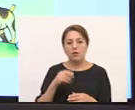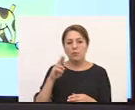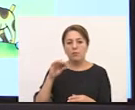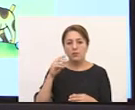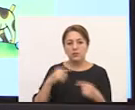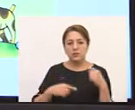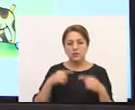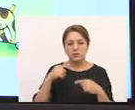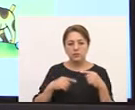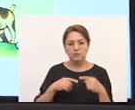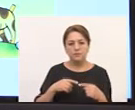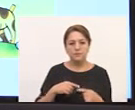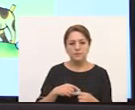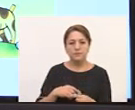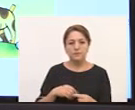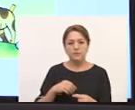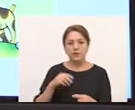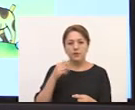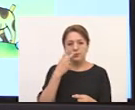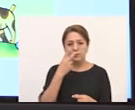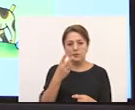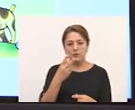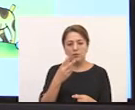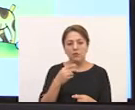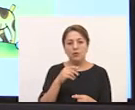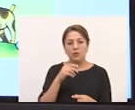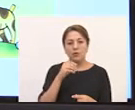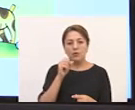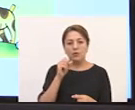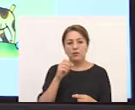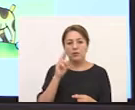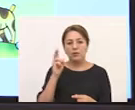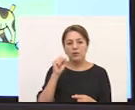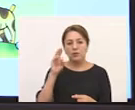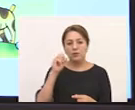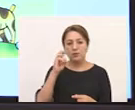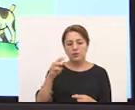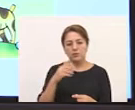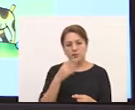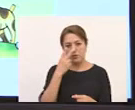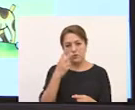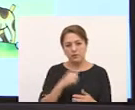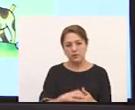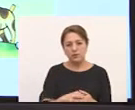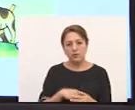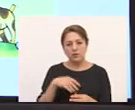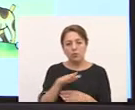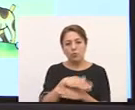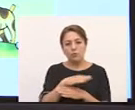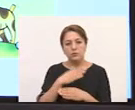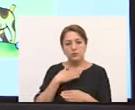Потягаться со мной. Вот, тягаются, растягивая канат. То ли еще будет. Улица моя